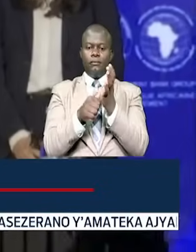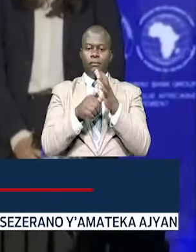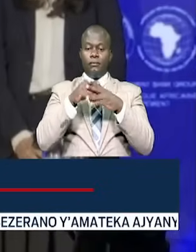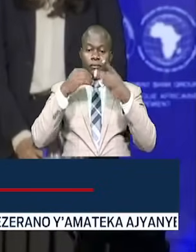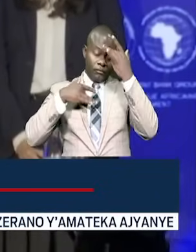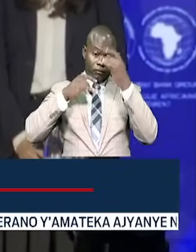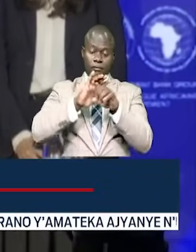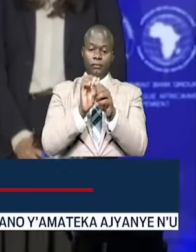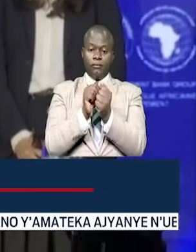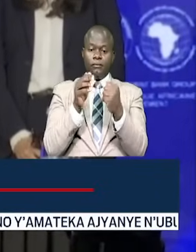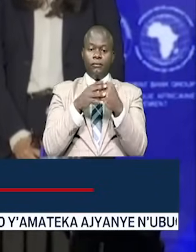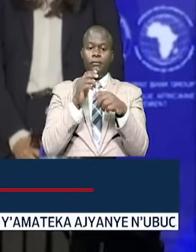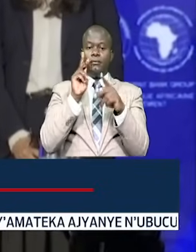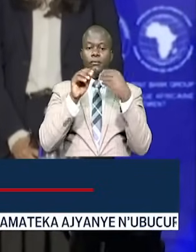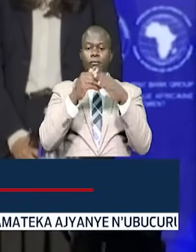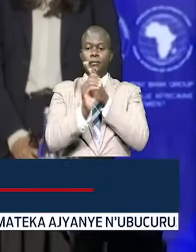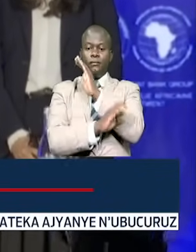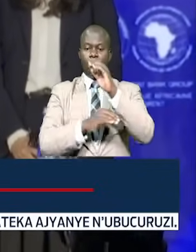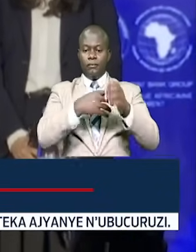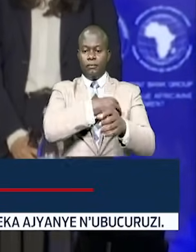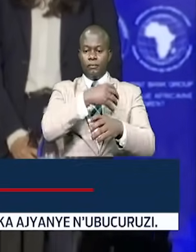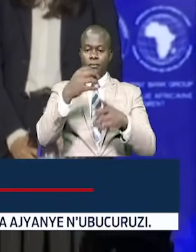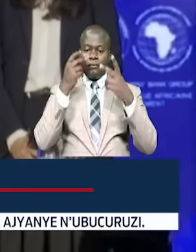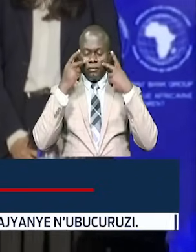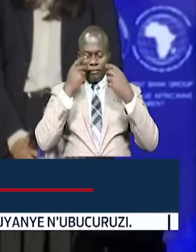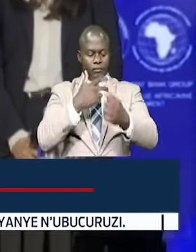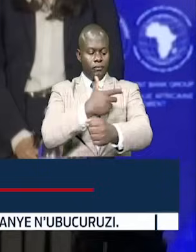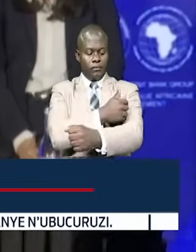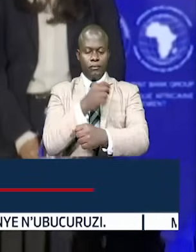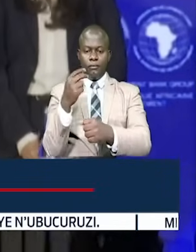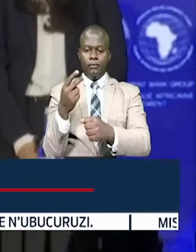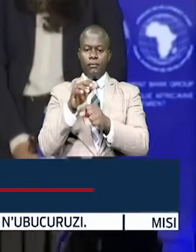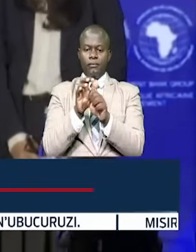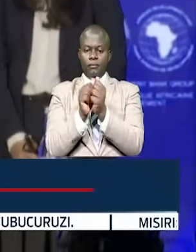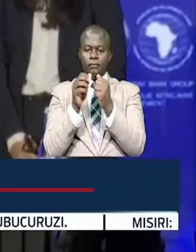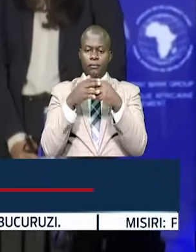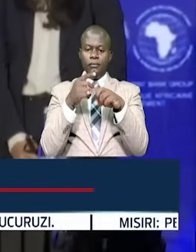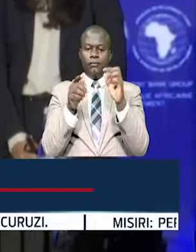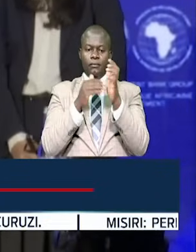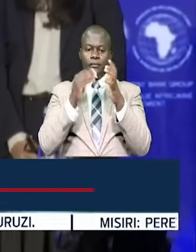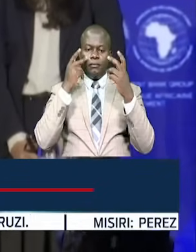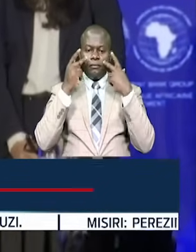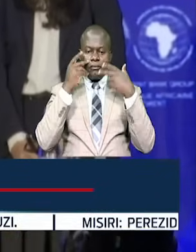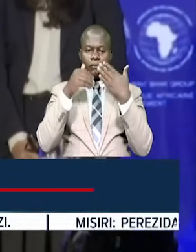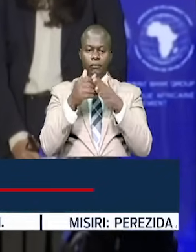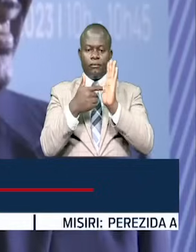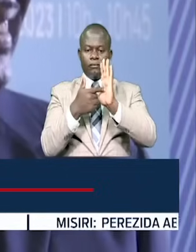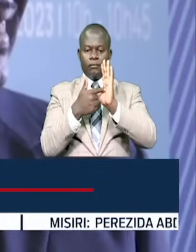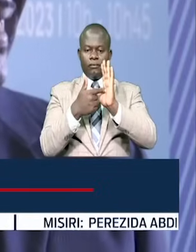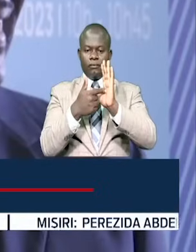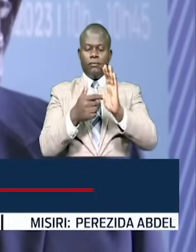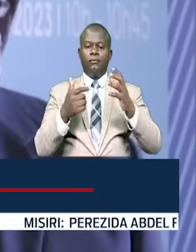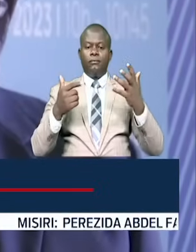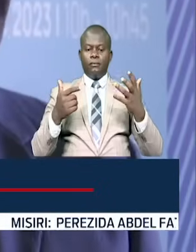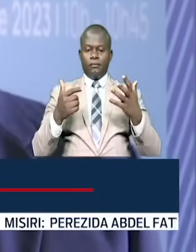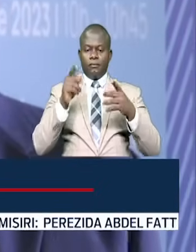COVID-19 abaturage bo mu bihugu bikize babonye inkingo ebyiri za COVID-19 ndetse babona n'urukingo rushimangira ngo hari benshi rero